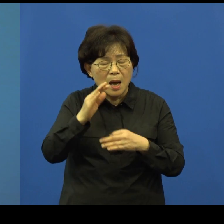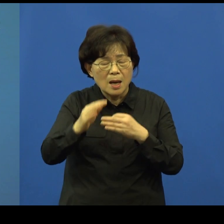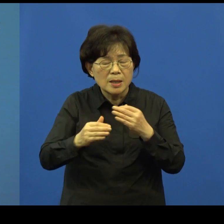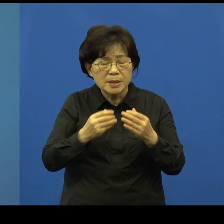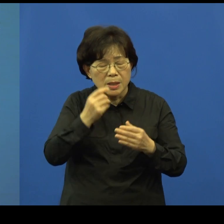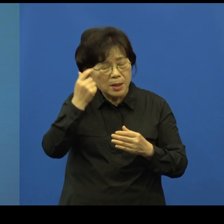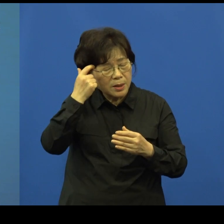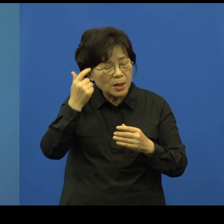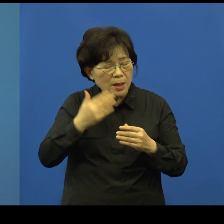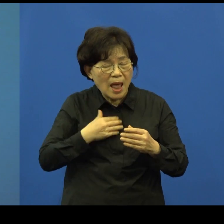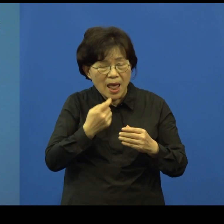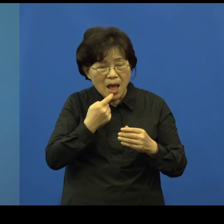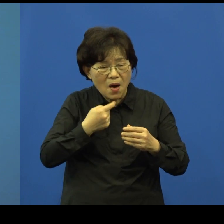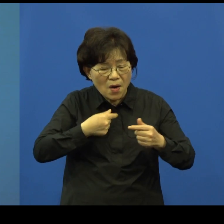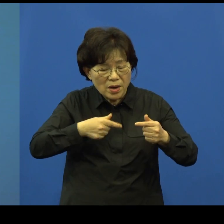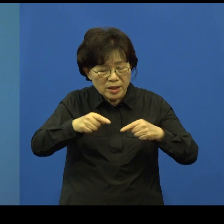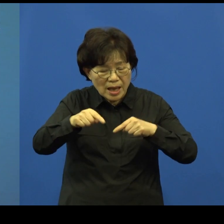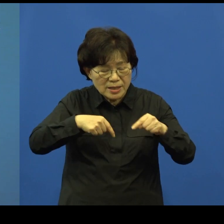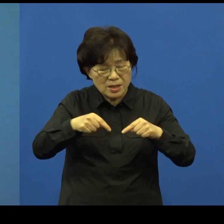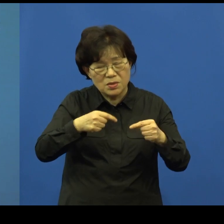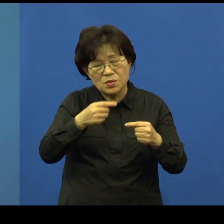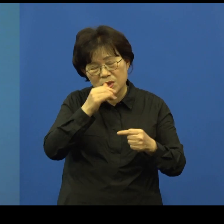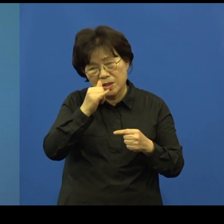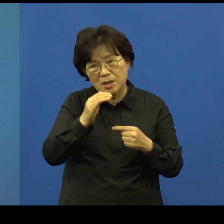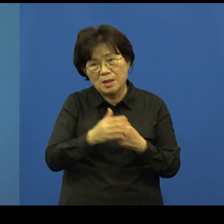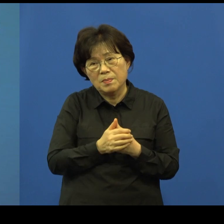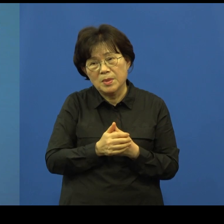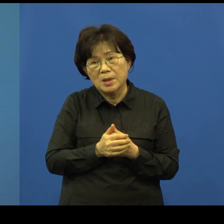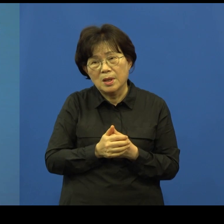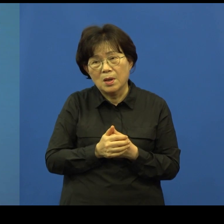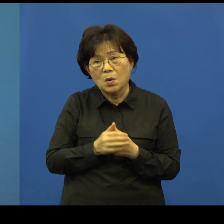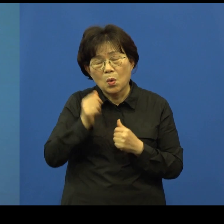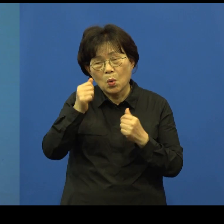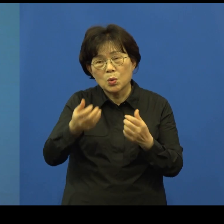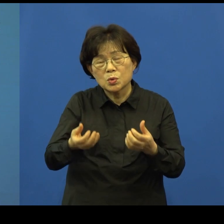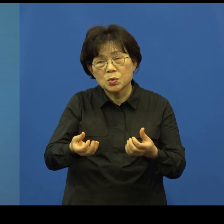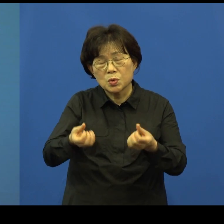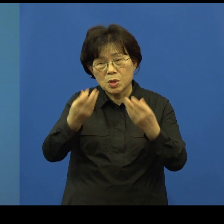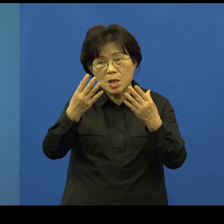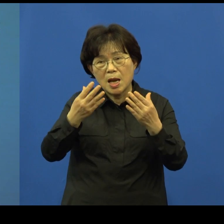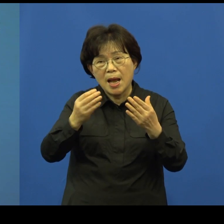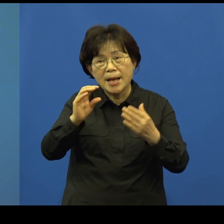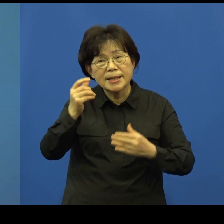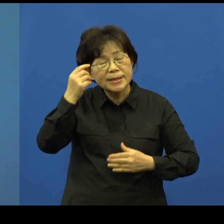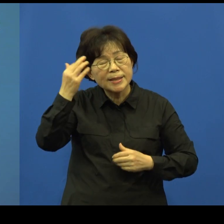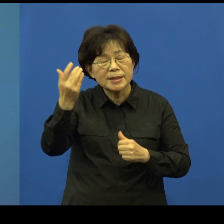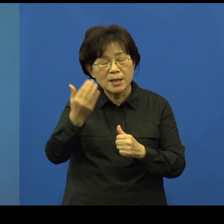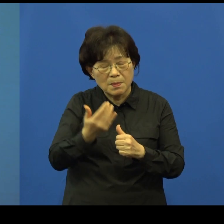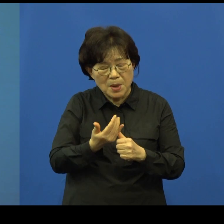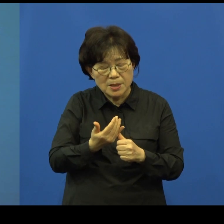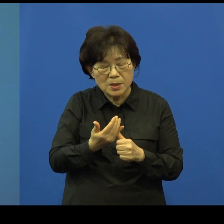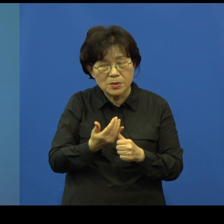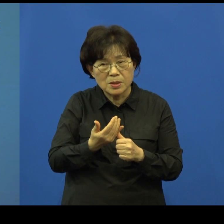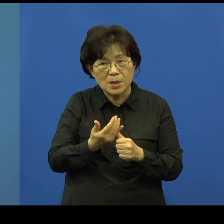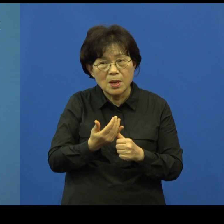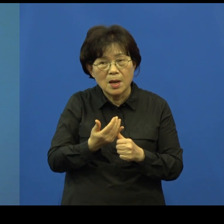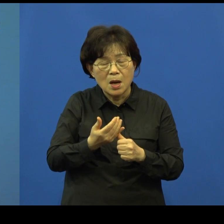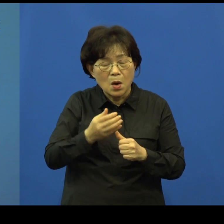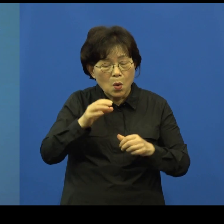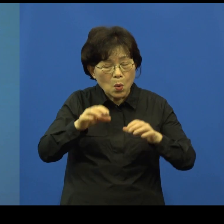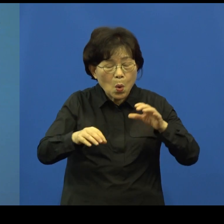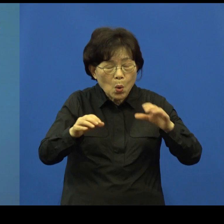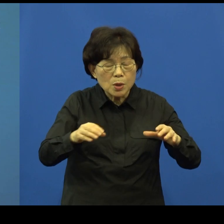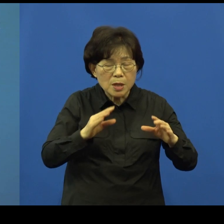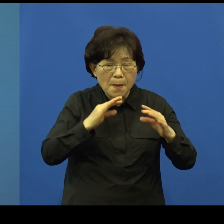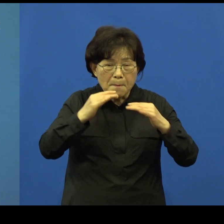주시도록. 사도행전 2장에 일어난 일입니다. 오순절에 성령이 임하시자 혀를 주장하죠. 난고방을 하거든.